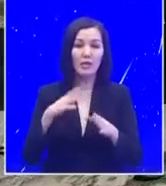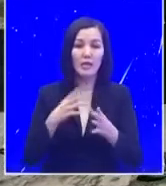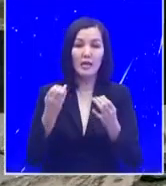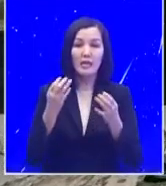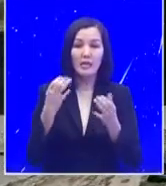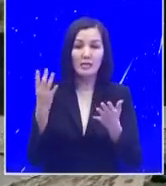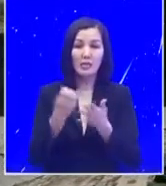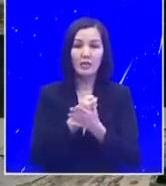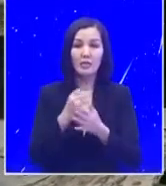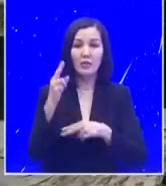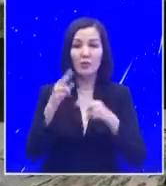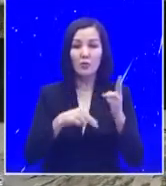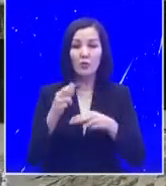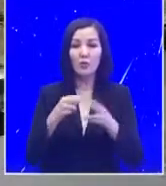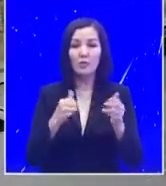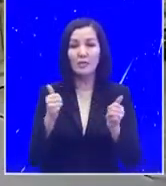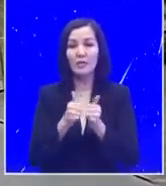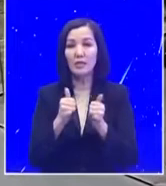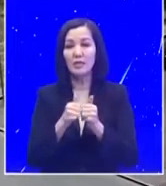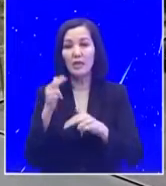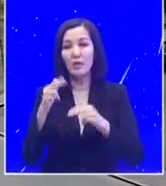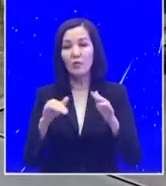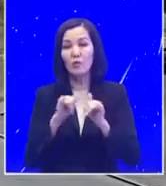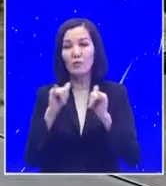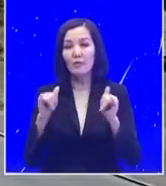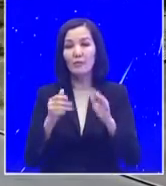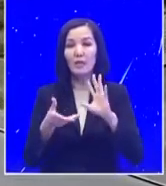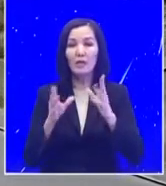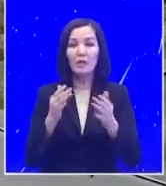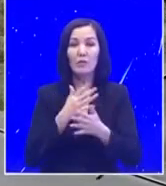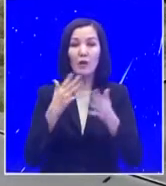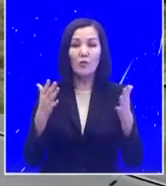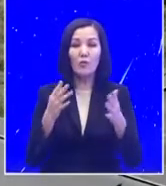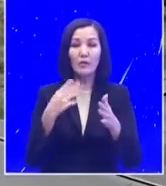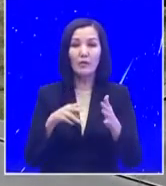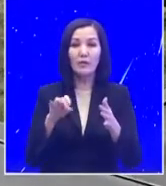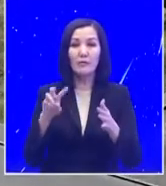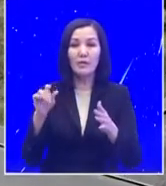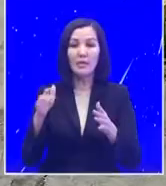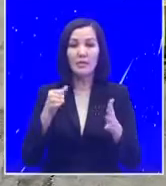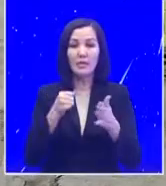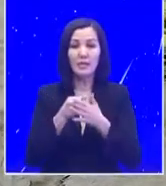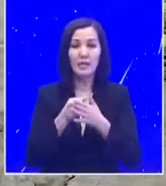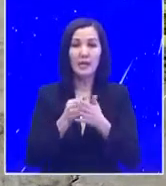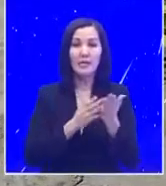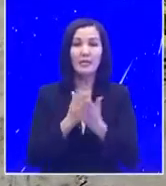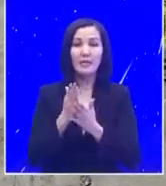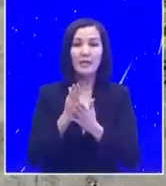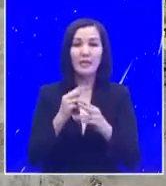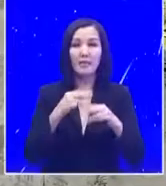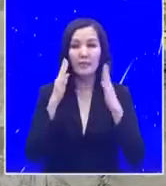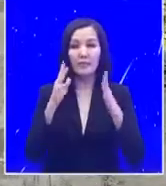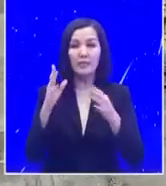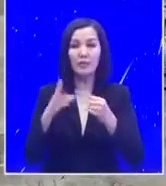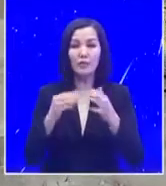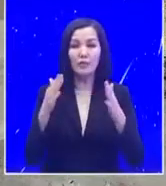бір жетістігі құрылыста. Іргесі тоқтаусыз кеңіп келеді. Жалпы жұмыстар ауқымды. 40 миллиард теңгеге таяды. Салада басымды бағыт тұрғын үй